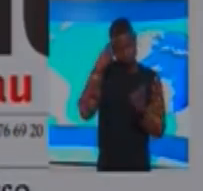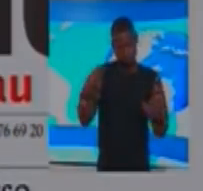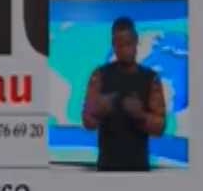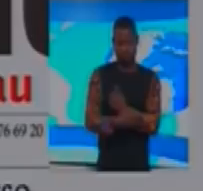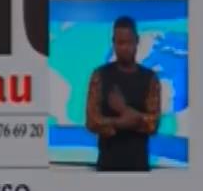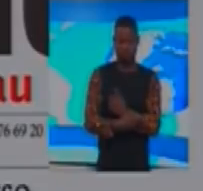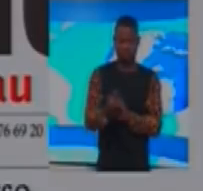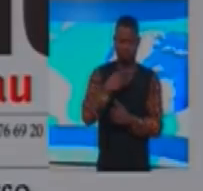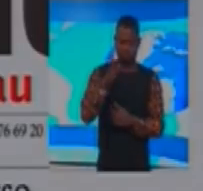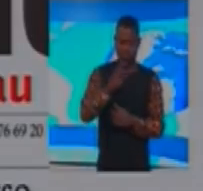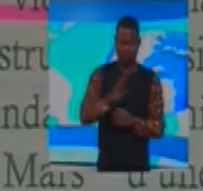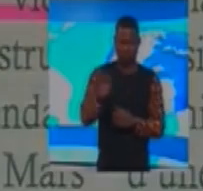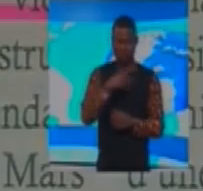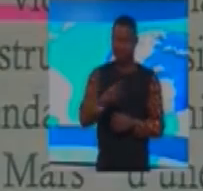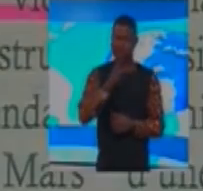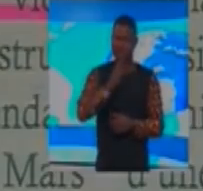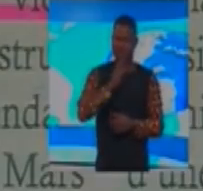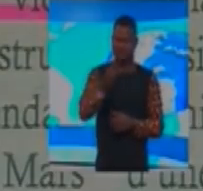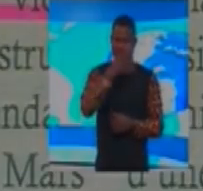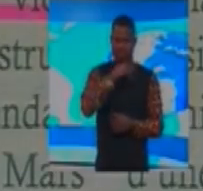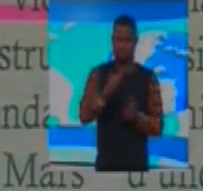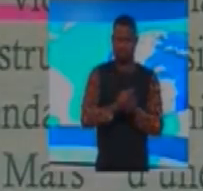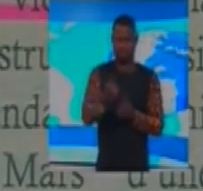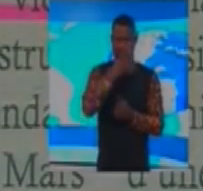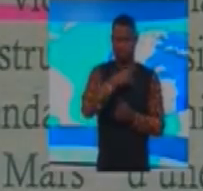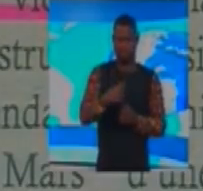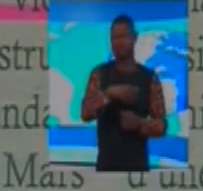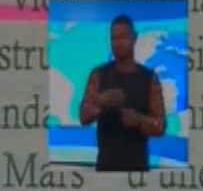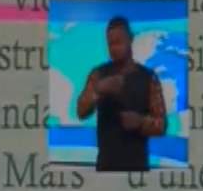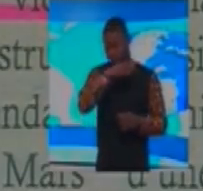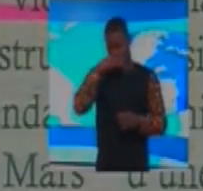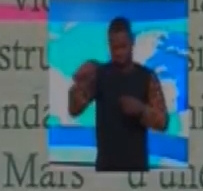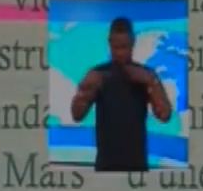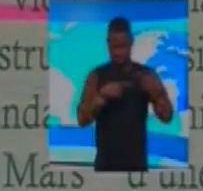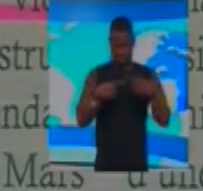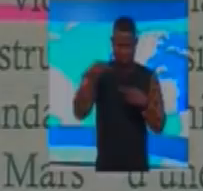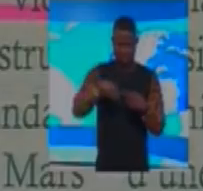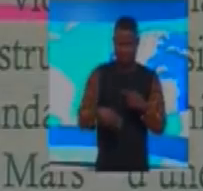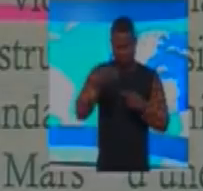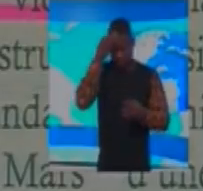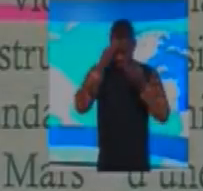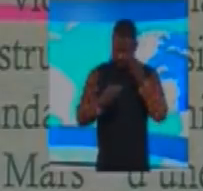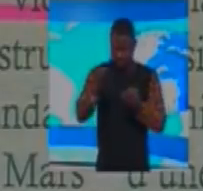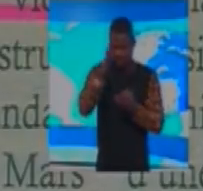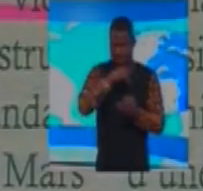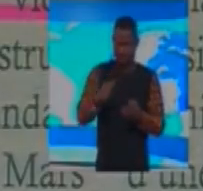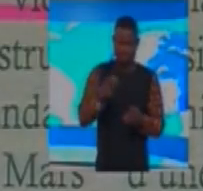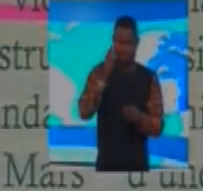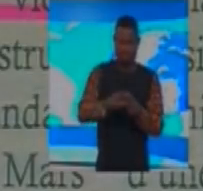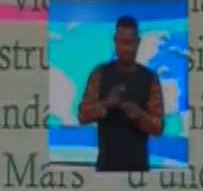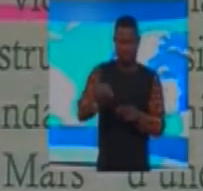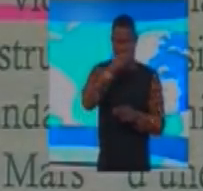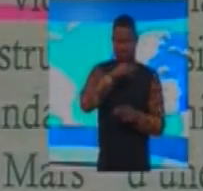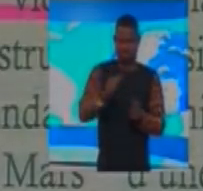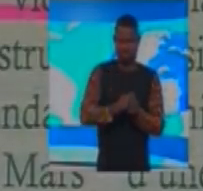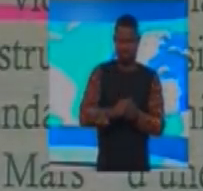Faso, c'est un véritable seigneur de guerre que la CPI vient de juger. Gaston Tanganda, surnommé Terminator, cumule tous les crimes possibles